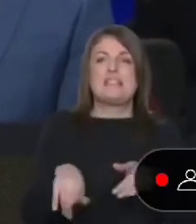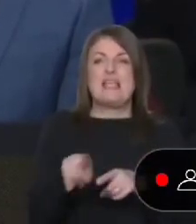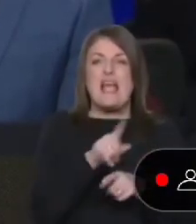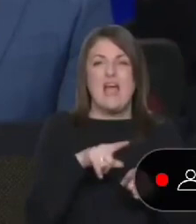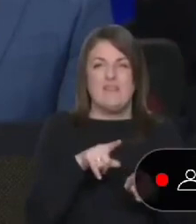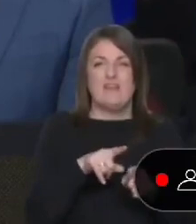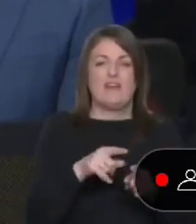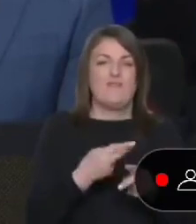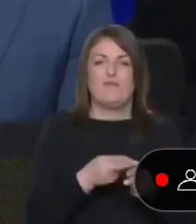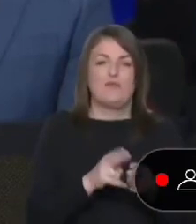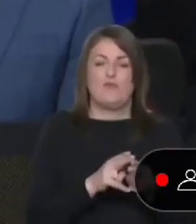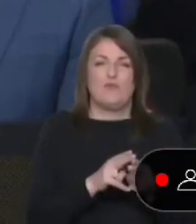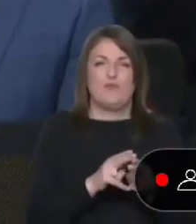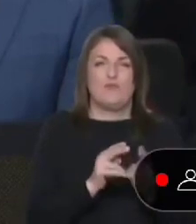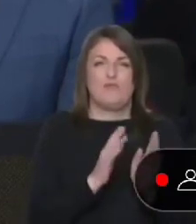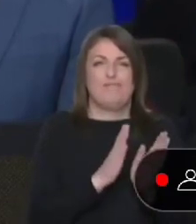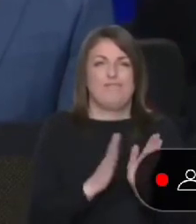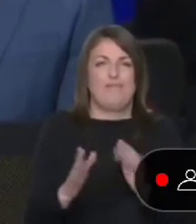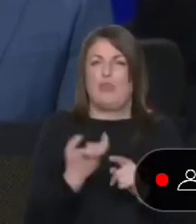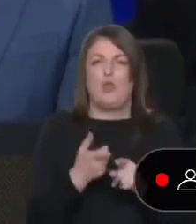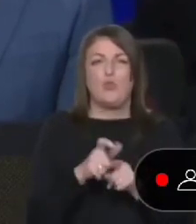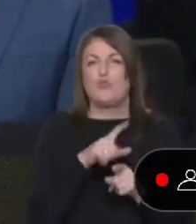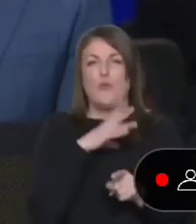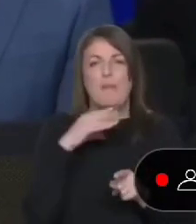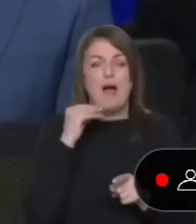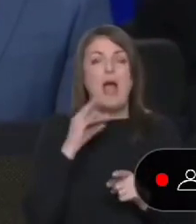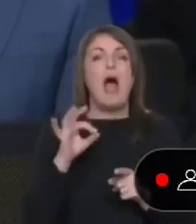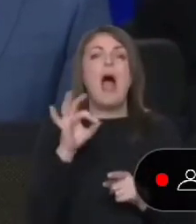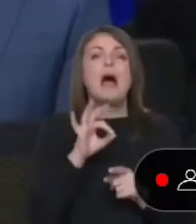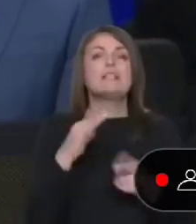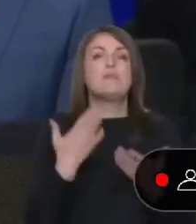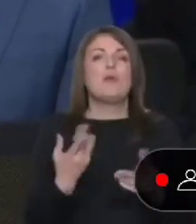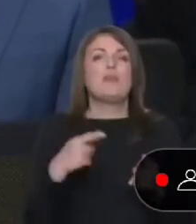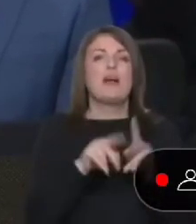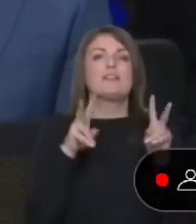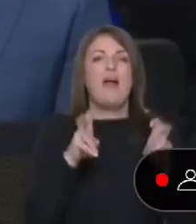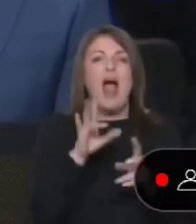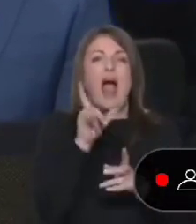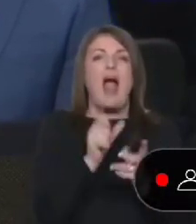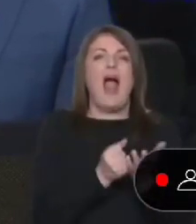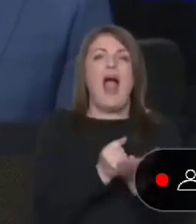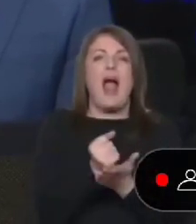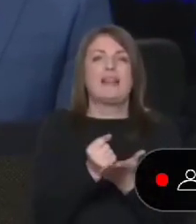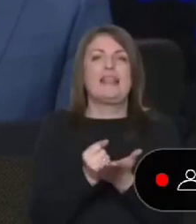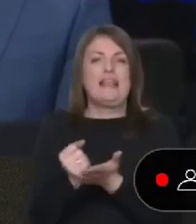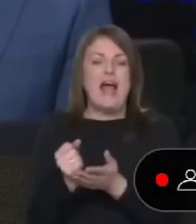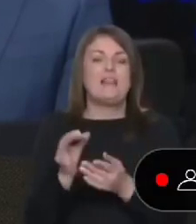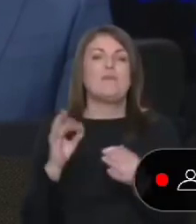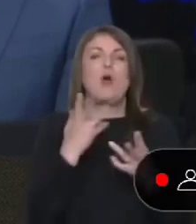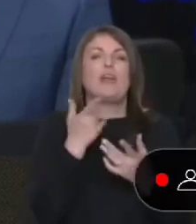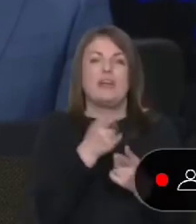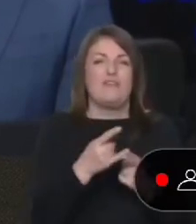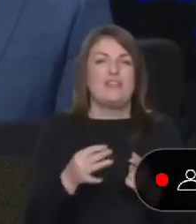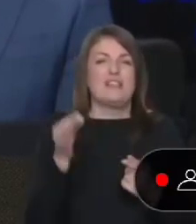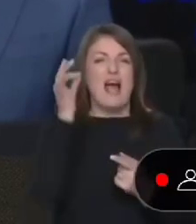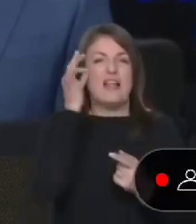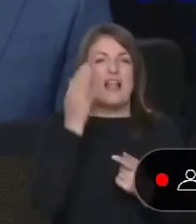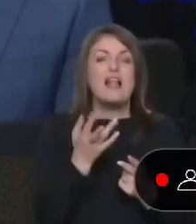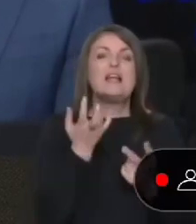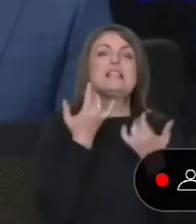в цьому процесі не дуже багато а з приводу так званих кандидатів так про яких ви згадали